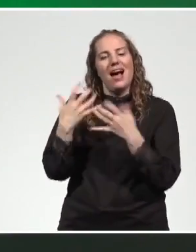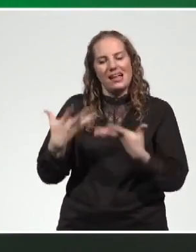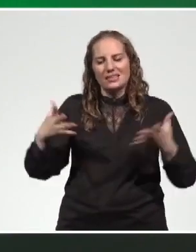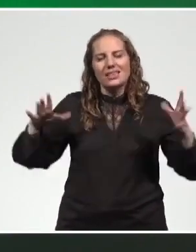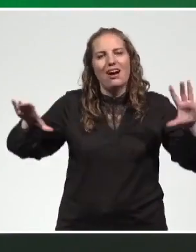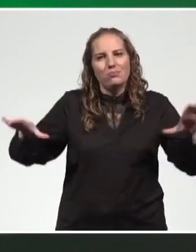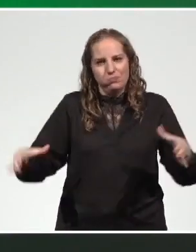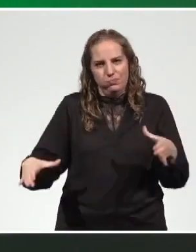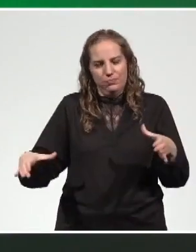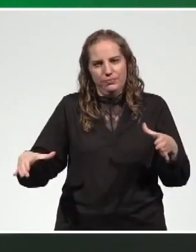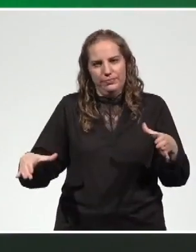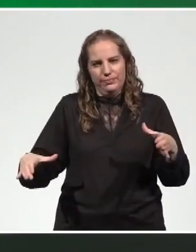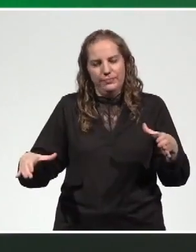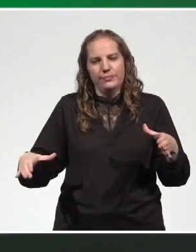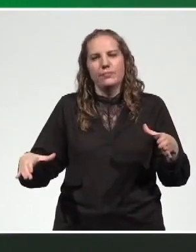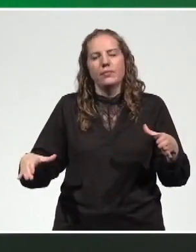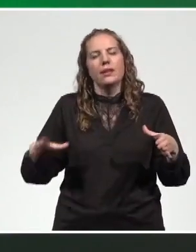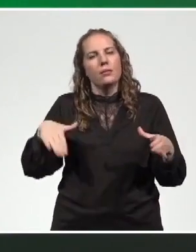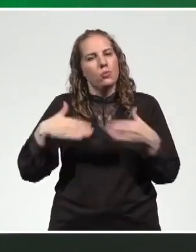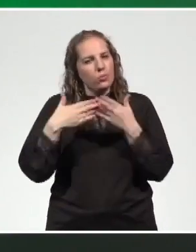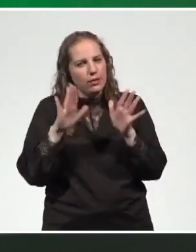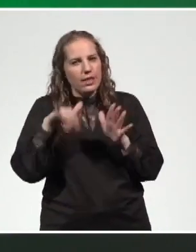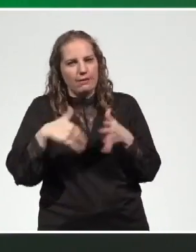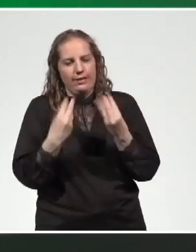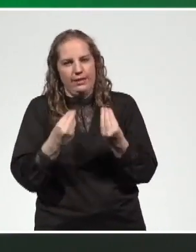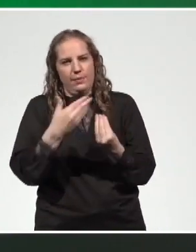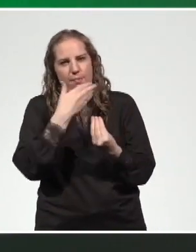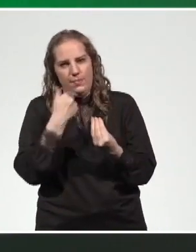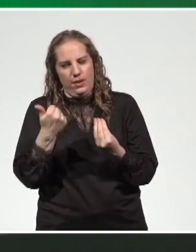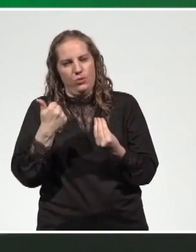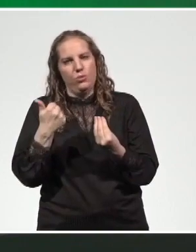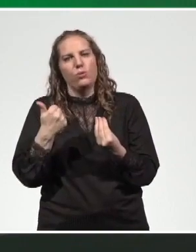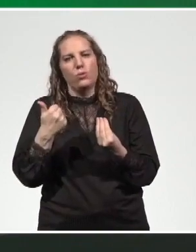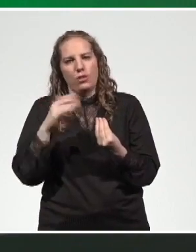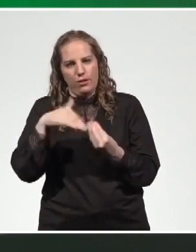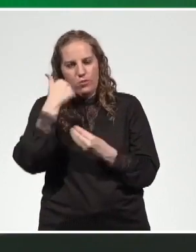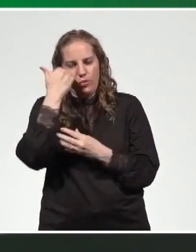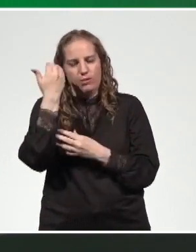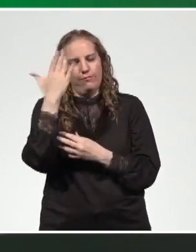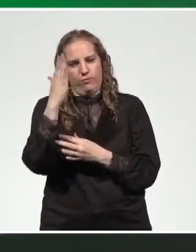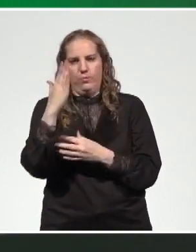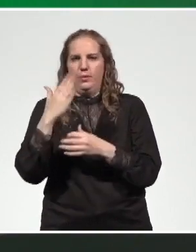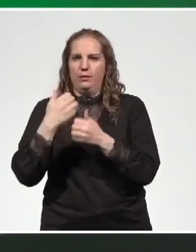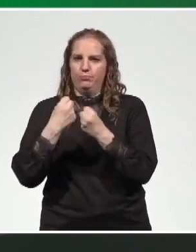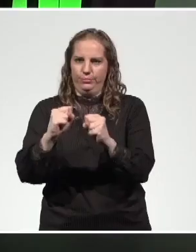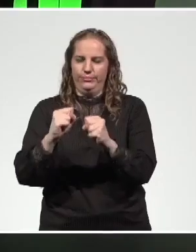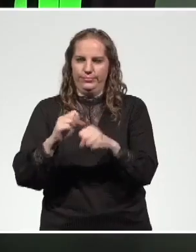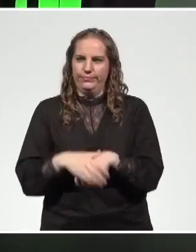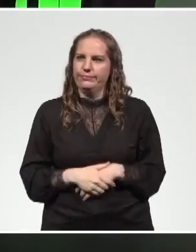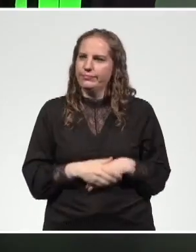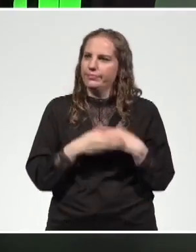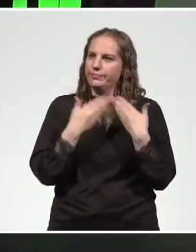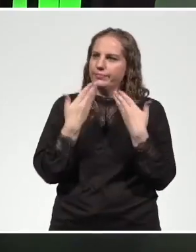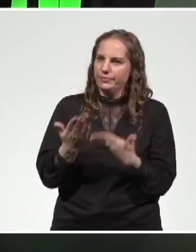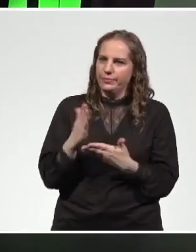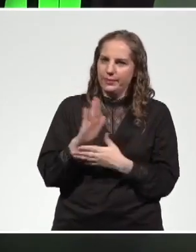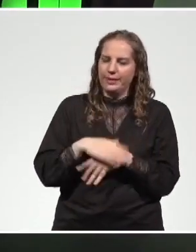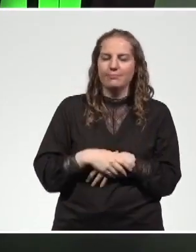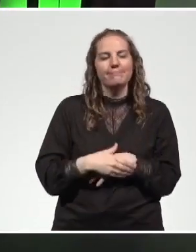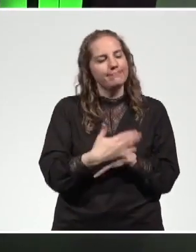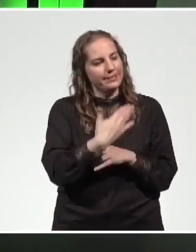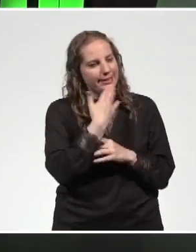hið opinbera þarf að gera betur og ganga fram með góðu fordæmi. Ég veit til þín, Bjarni. Takk fyrir það,